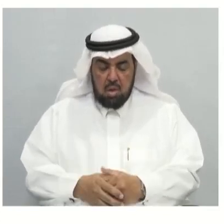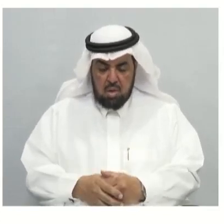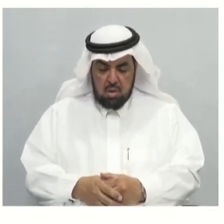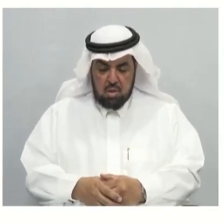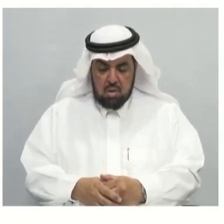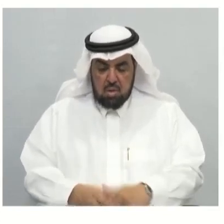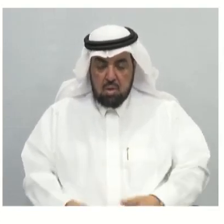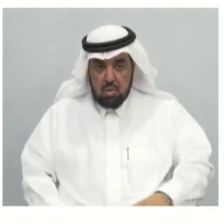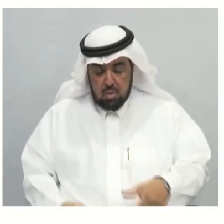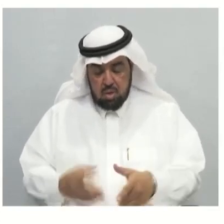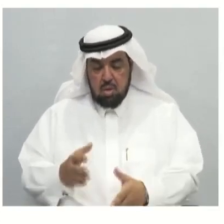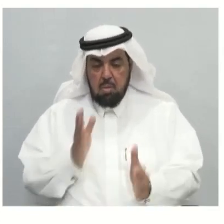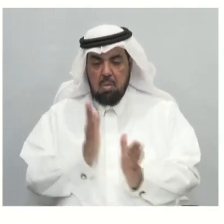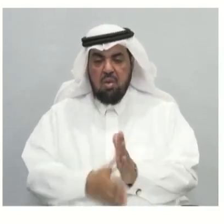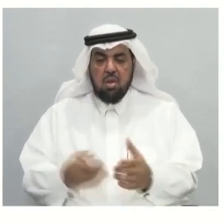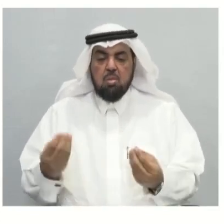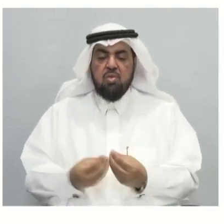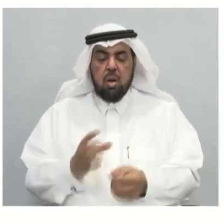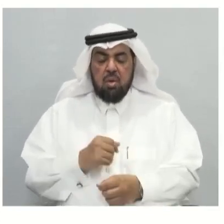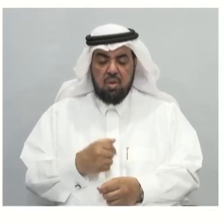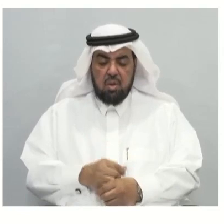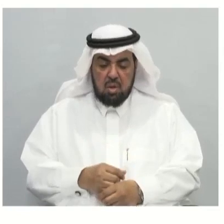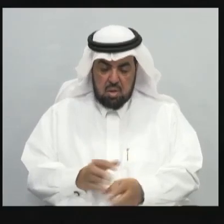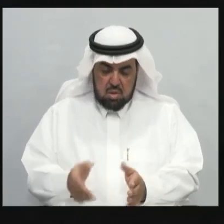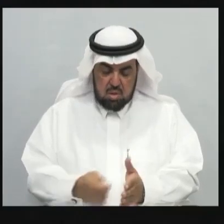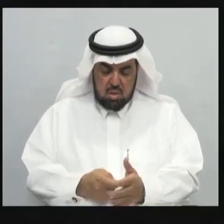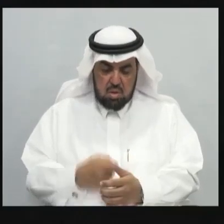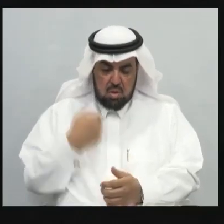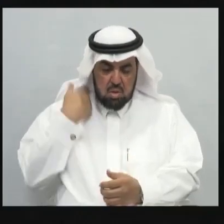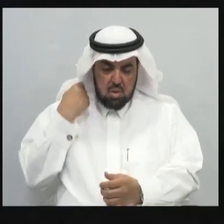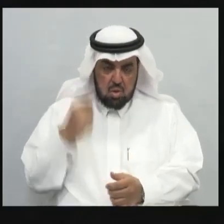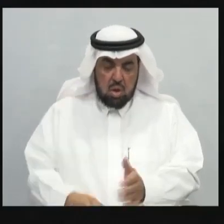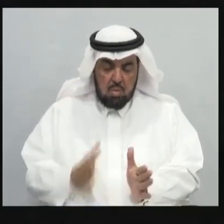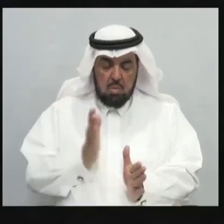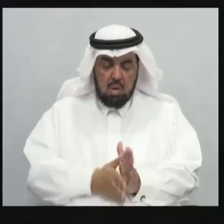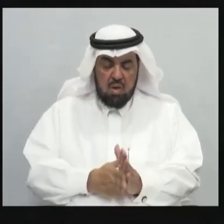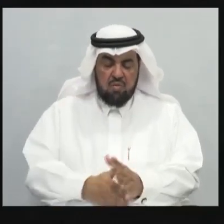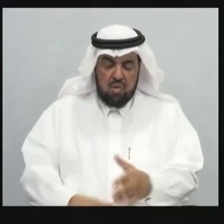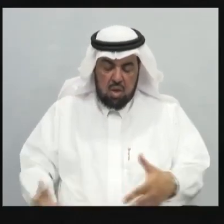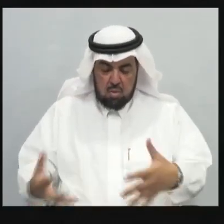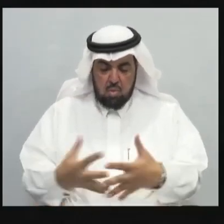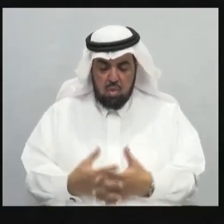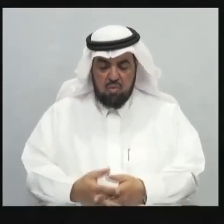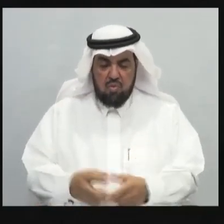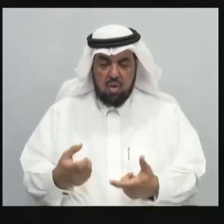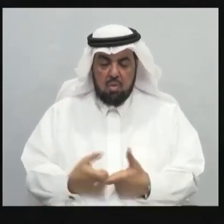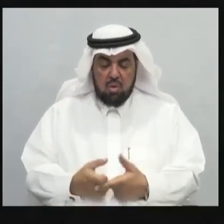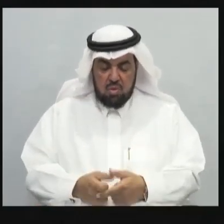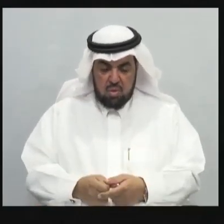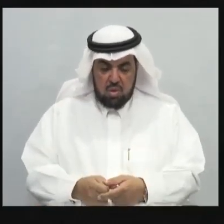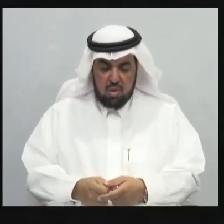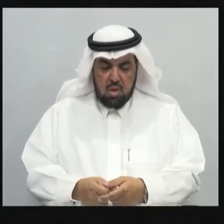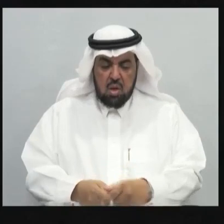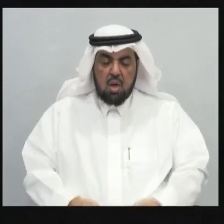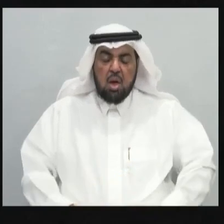انه لم يجد الملفات المرفقه فمثلا تكتب يوجد ملفات مرفقه او في الملف المرفق ولا يوجد ملف مرفق